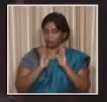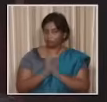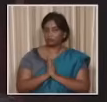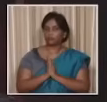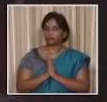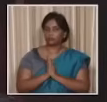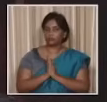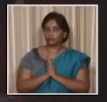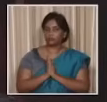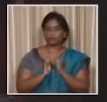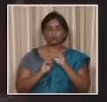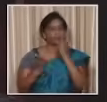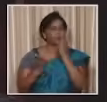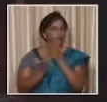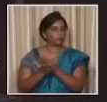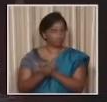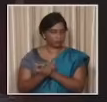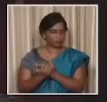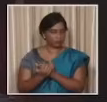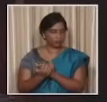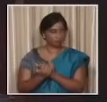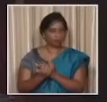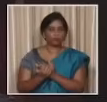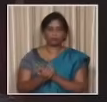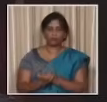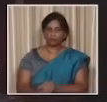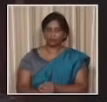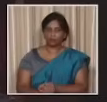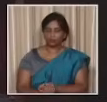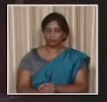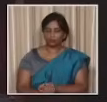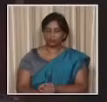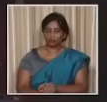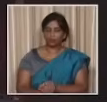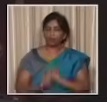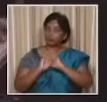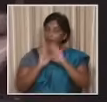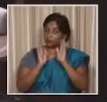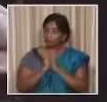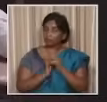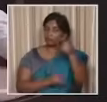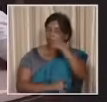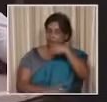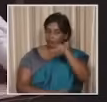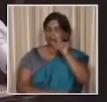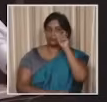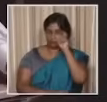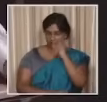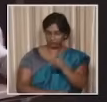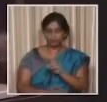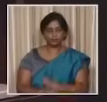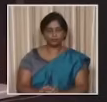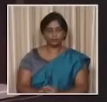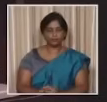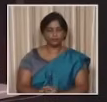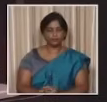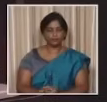ටික හැන්සාත්ගත කරනවා සභාගත කරනවා සීලු දෙනාගේම දැන ගැනීම